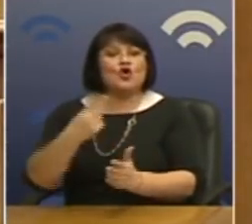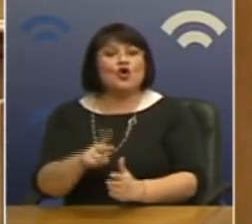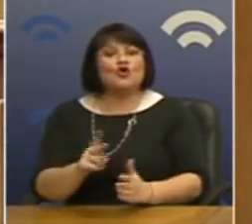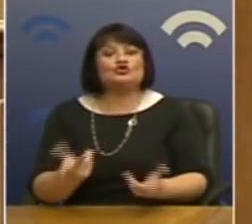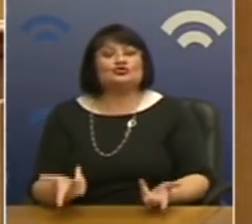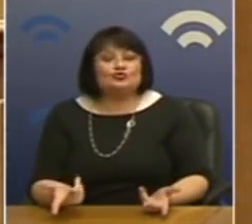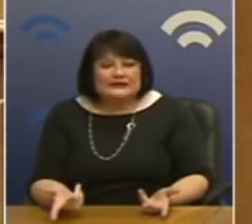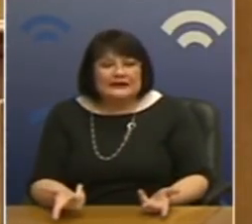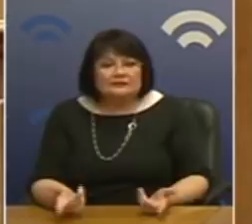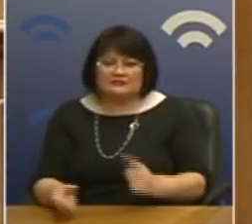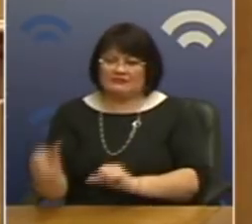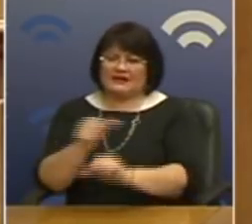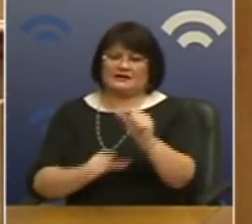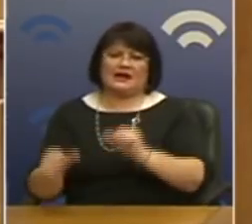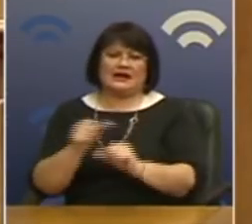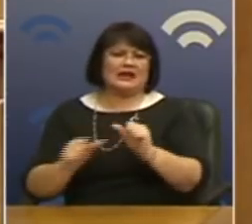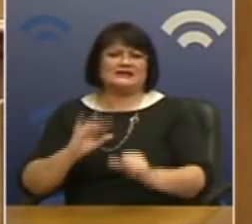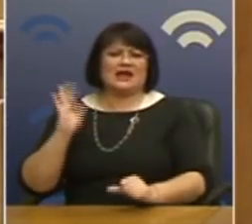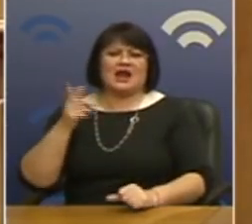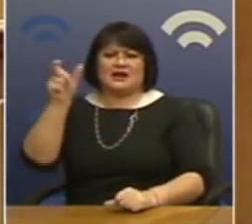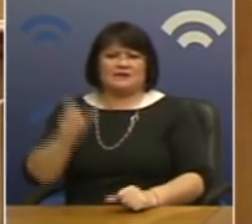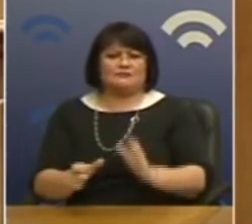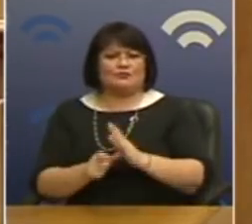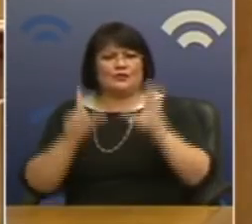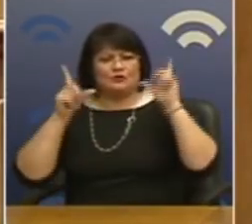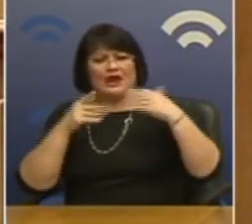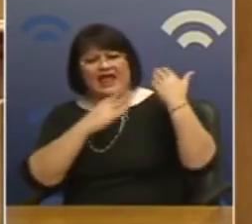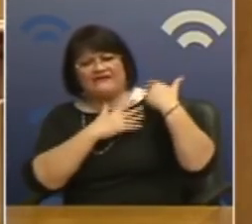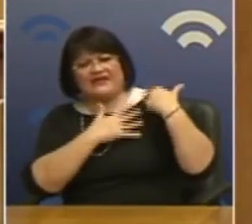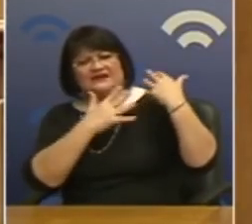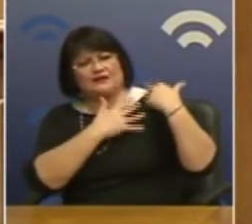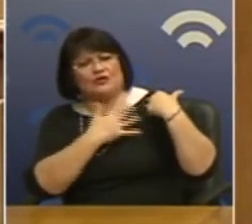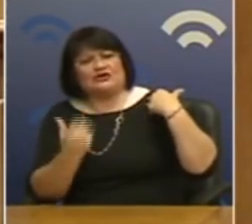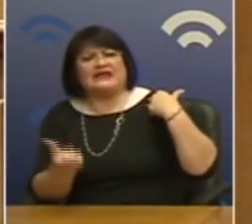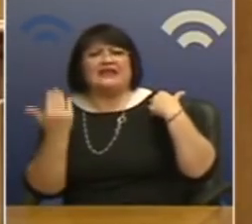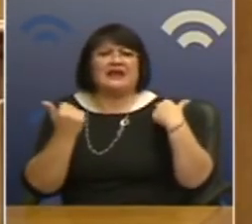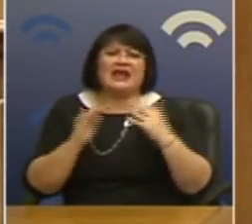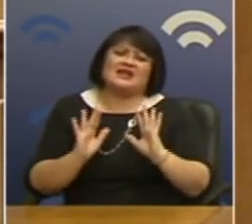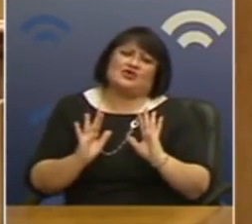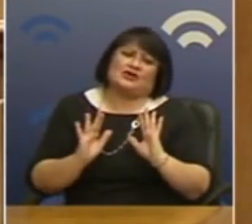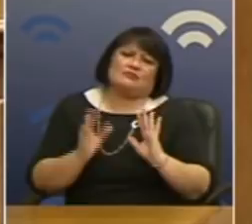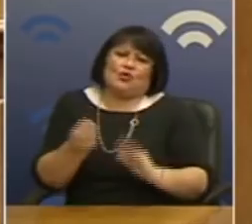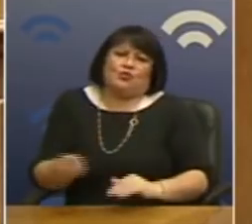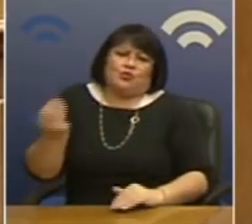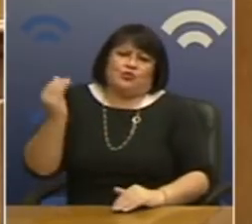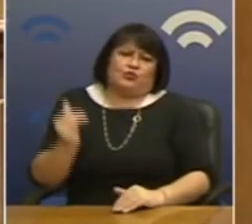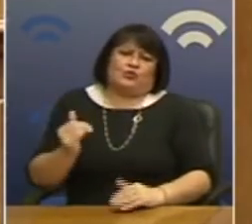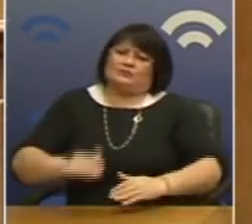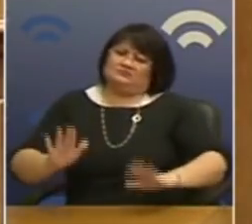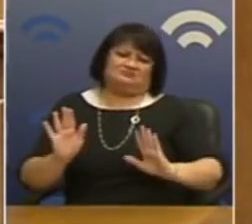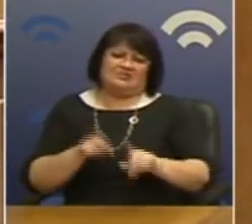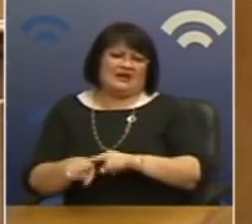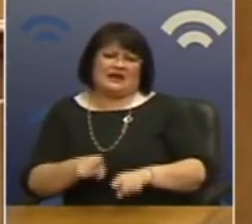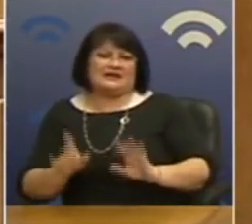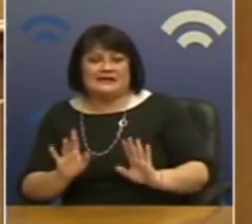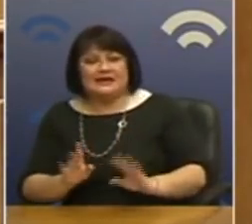δεν αλλάζει αν ο Πρόεδρος έχει εκείνες ή τις άλλες αρμοδιότητες, μικρότερες ή μεγαλύτερες. Όπως επίσης